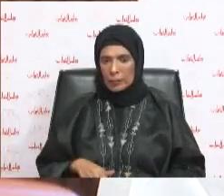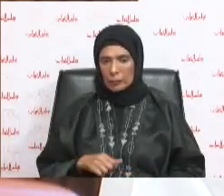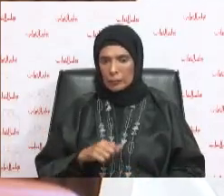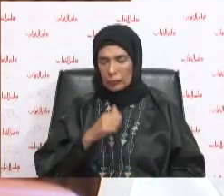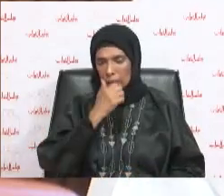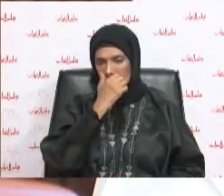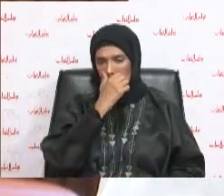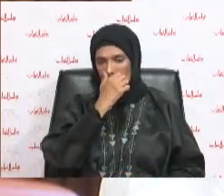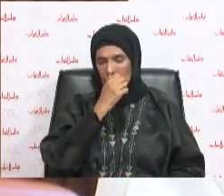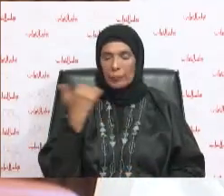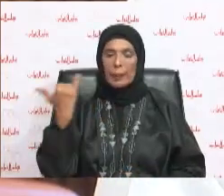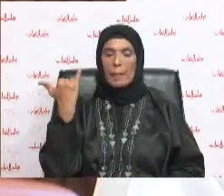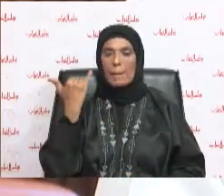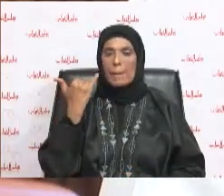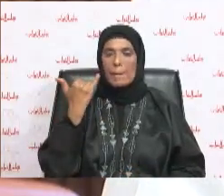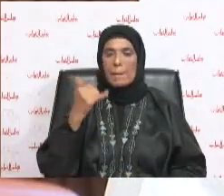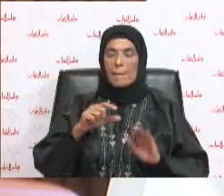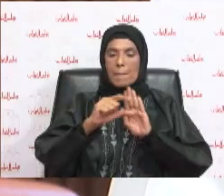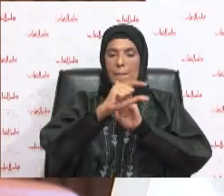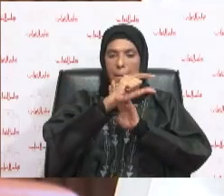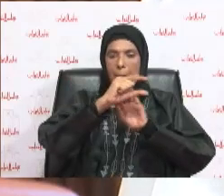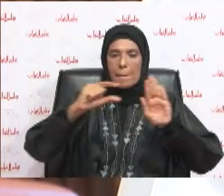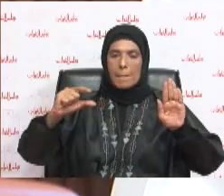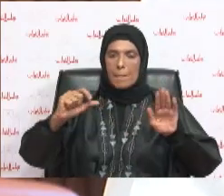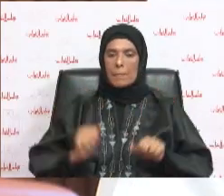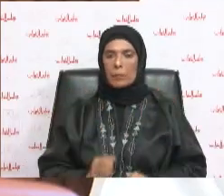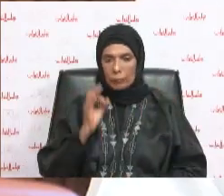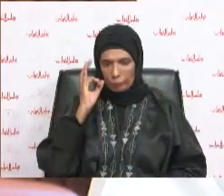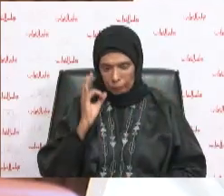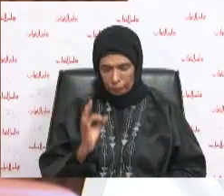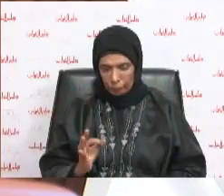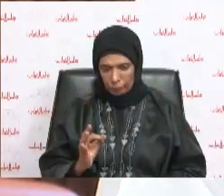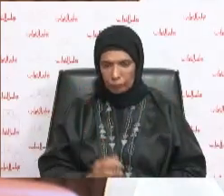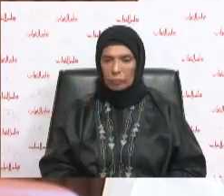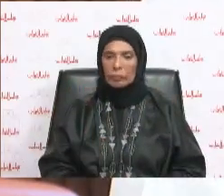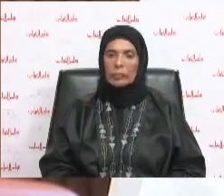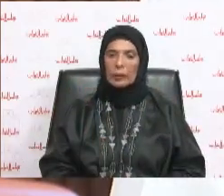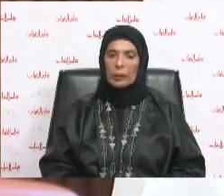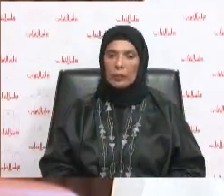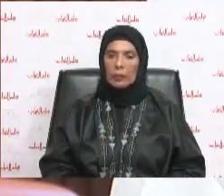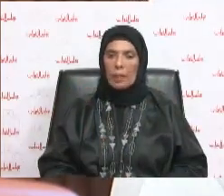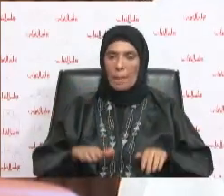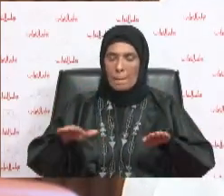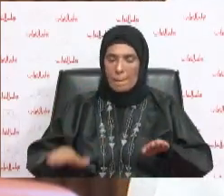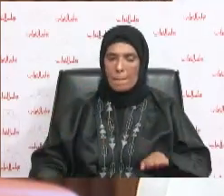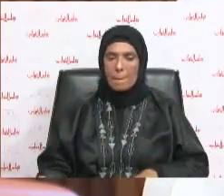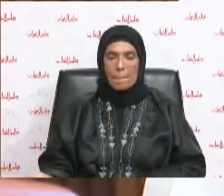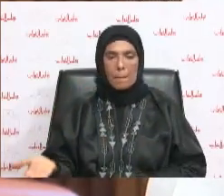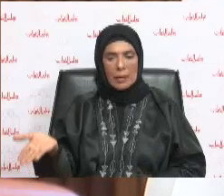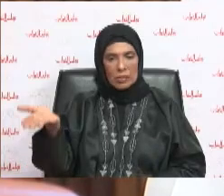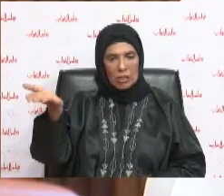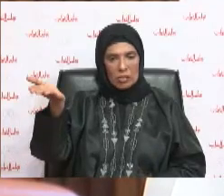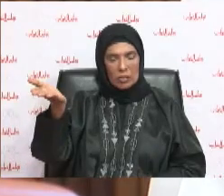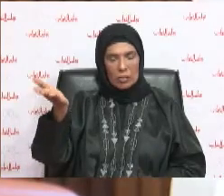اولا اهمية الموضوع لابد من وجود مجلس أعلى يعني هناك توجيهات من سيدي